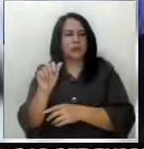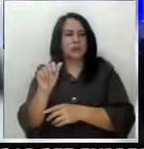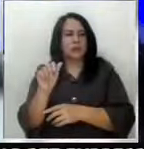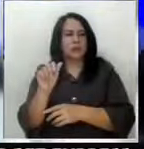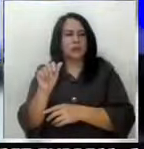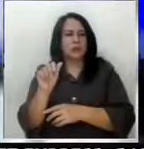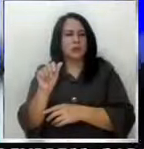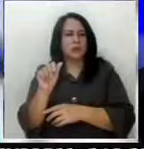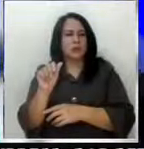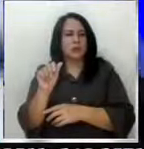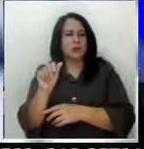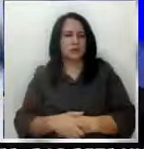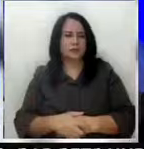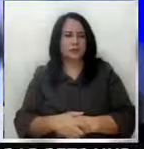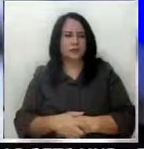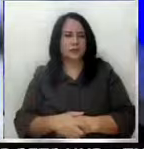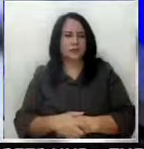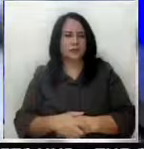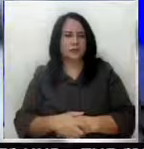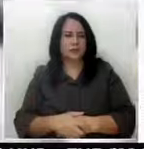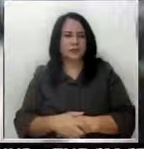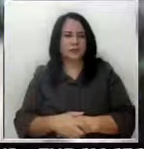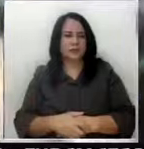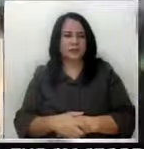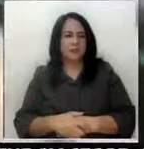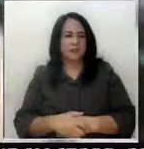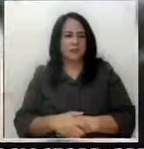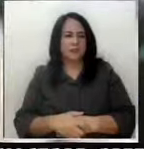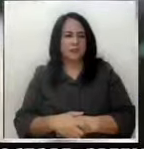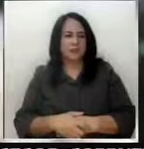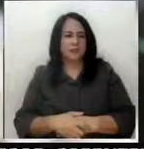Mabilis na chikahan tayo para updated sa showbiz happenings.